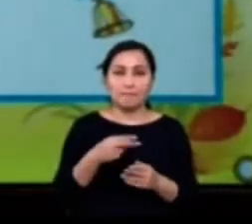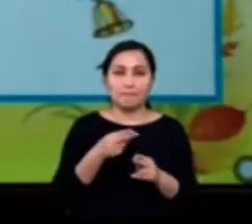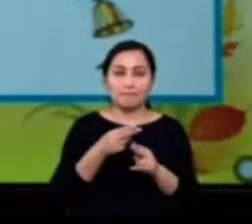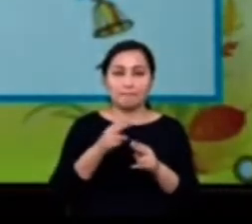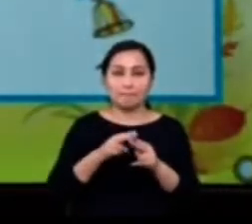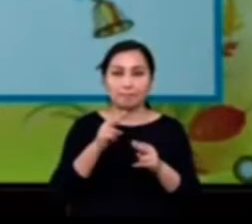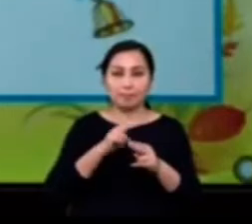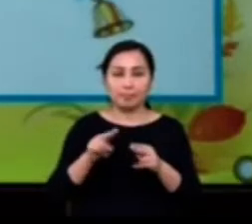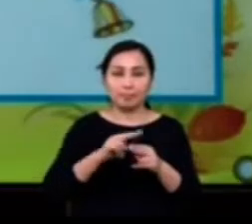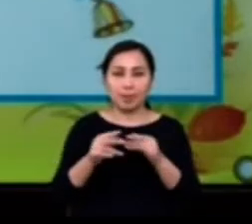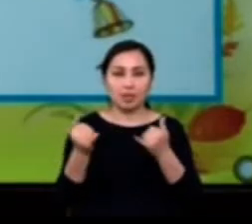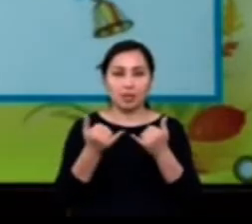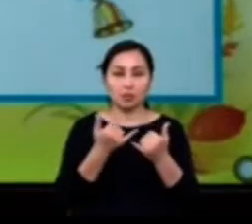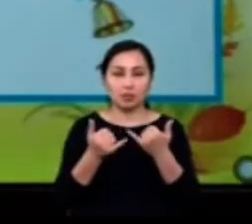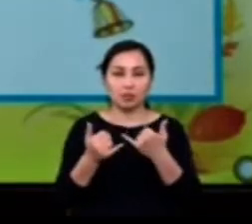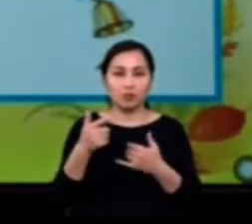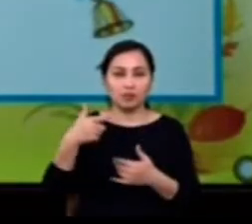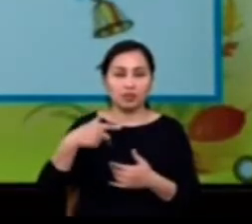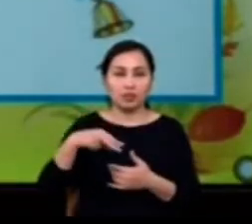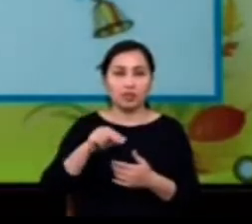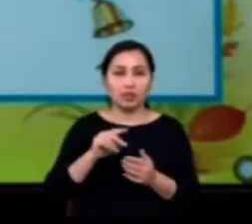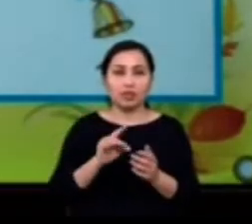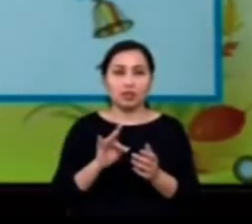морковь, редьку,